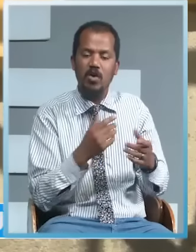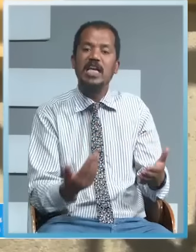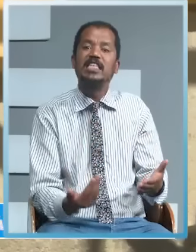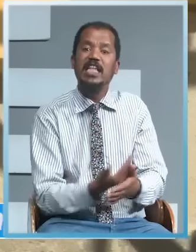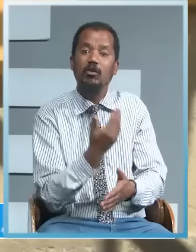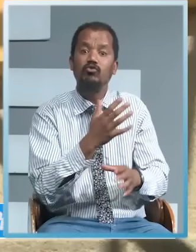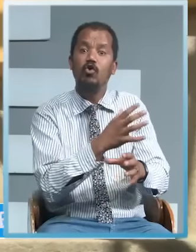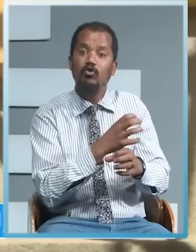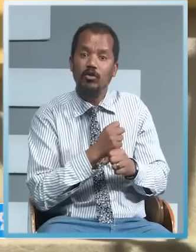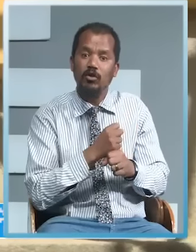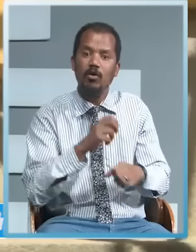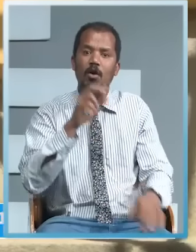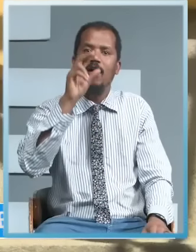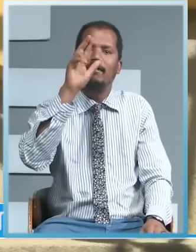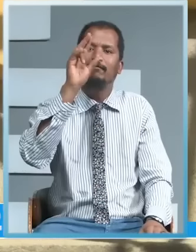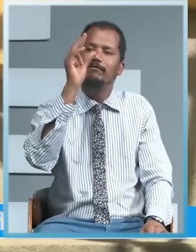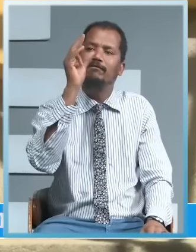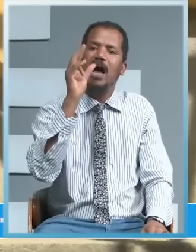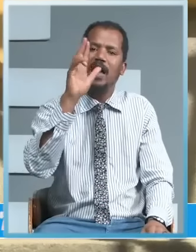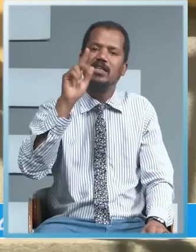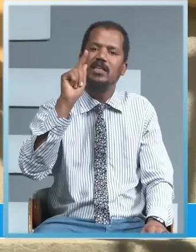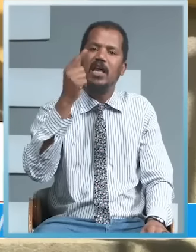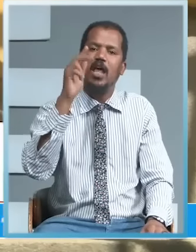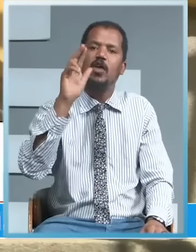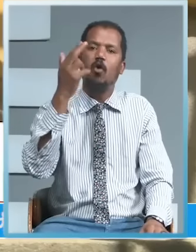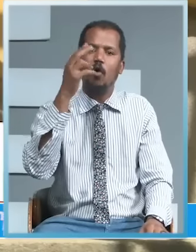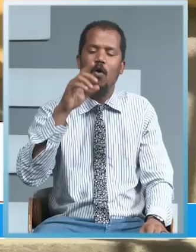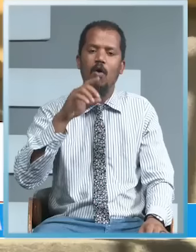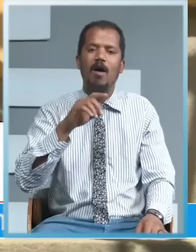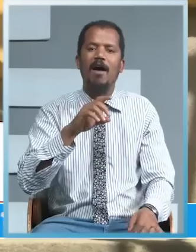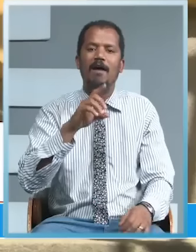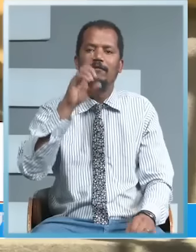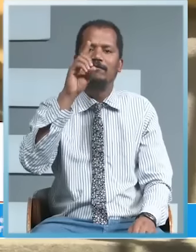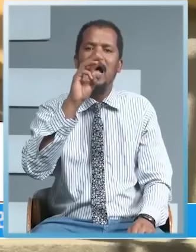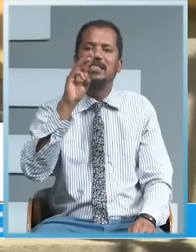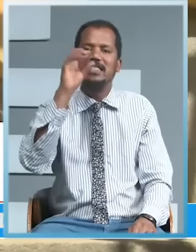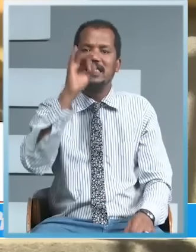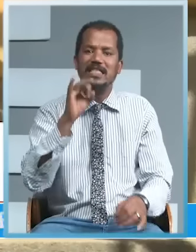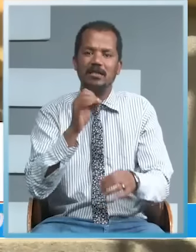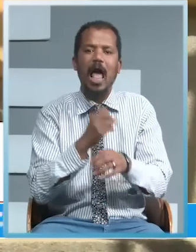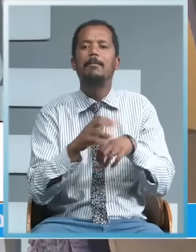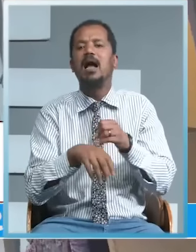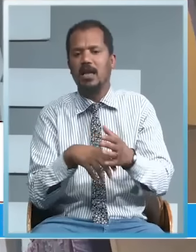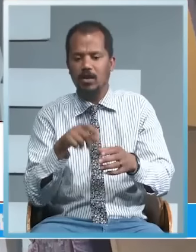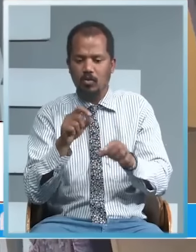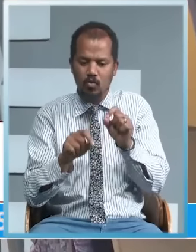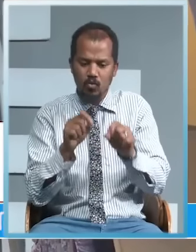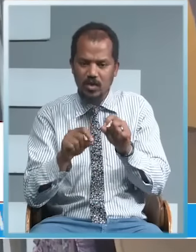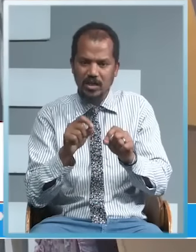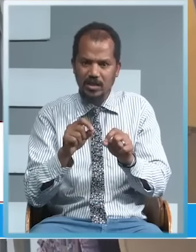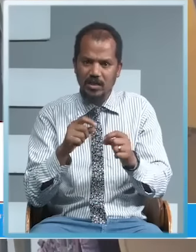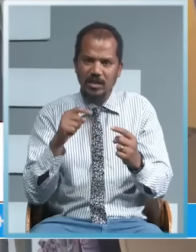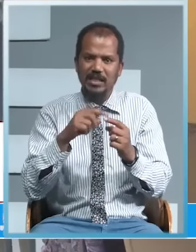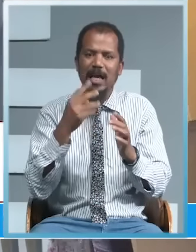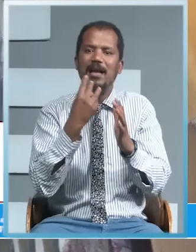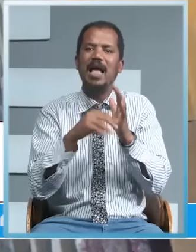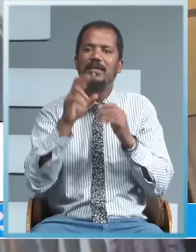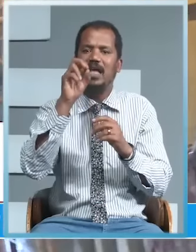እድሳቱን የወሰደው ቫርኔሮ ፋሲል ጊዮርጊስ ደግሞ መህንድስናውን ያማክራል። ውል ሲታሰር እስከ